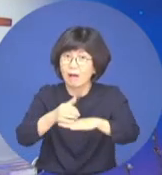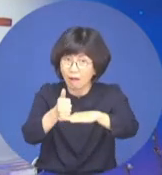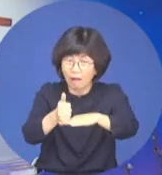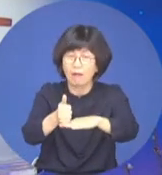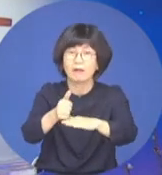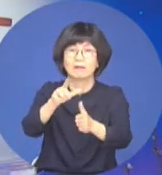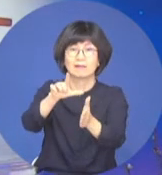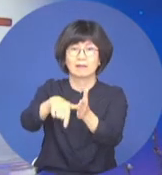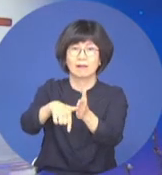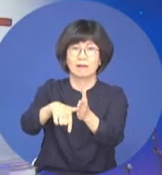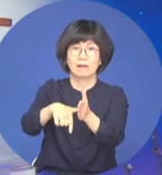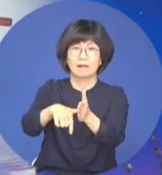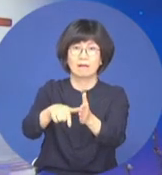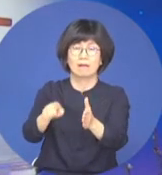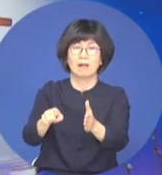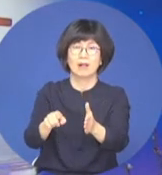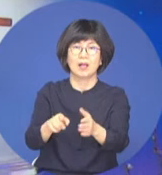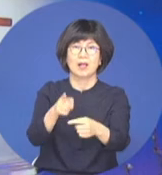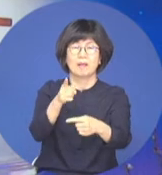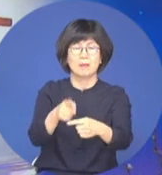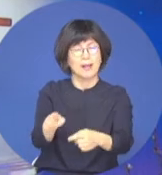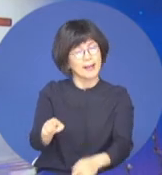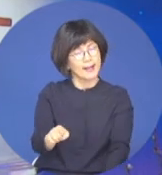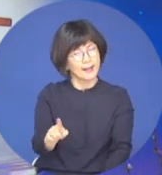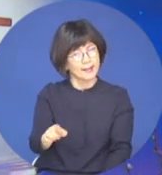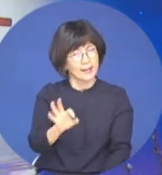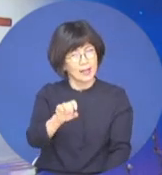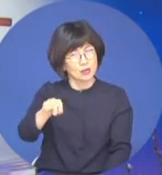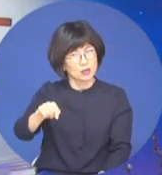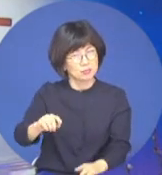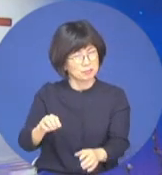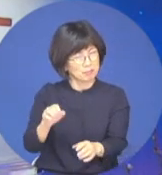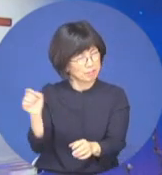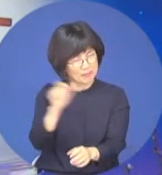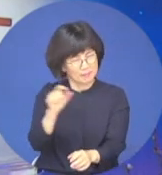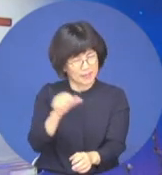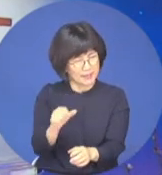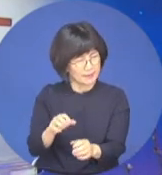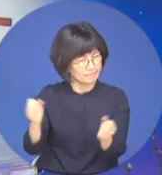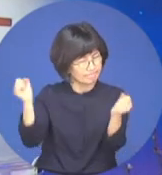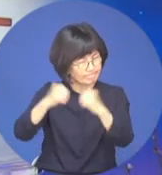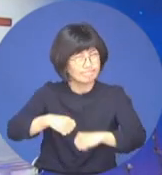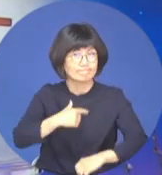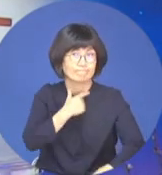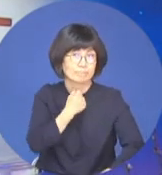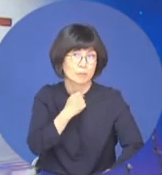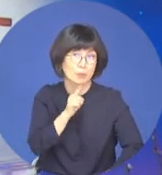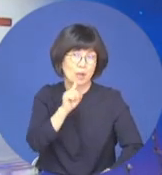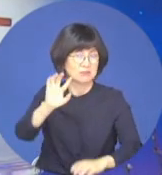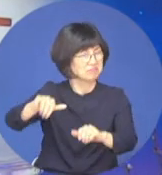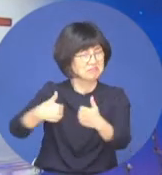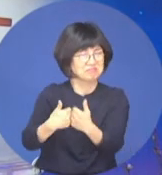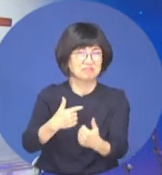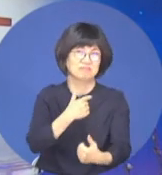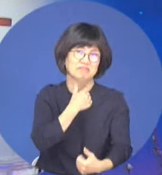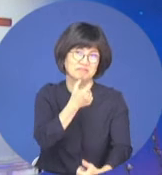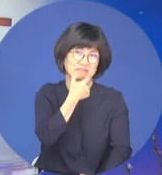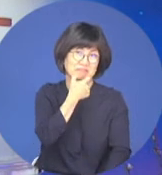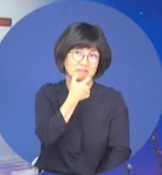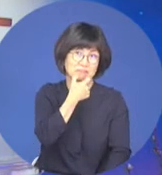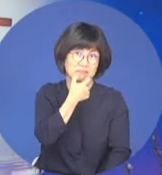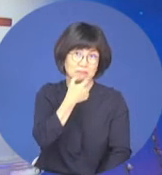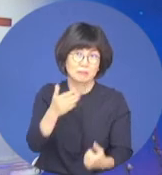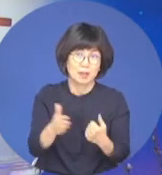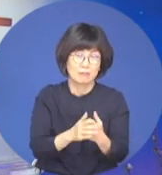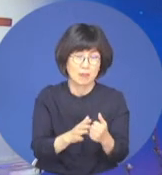반 아수르였습니다. 아수르가 빨리 망했으면 좋겠다는 상황인데 그러니까 저 애굽의 군대를 내가 가서